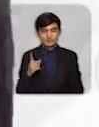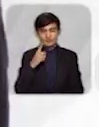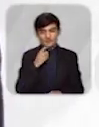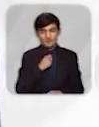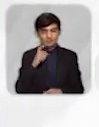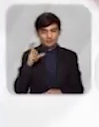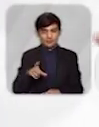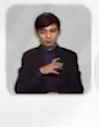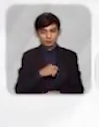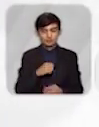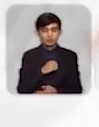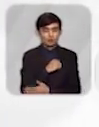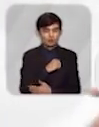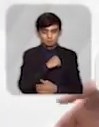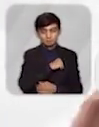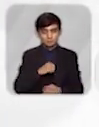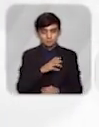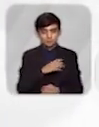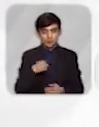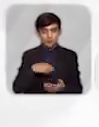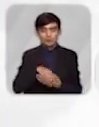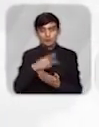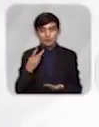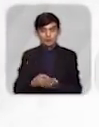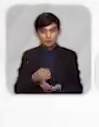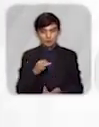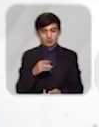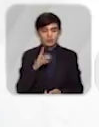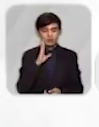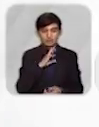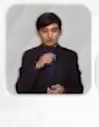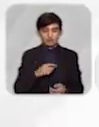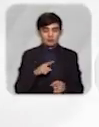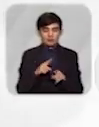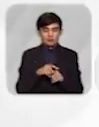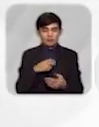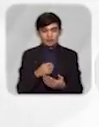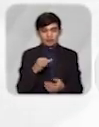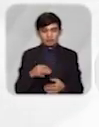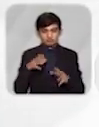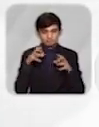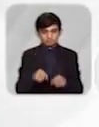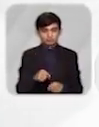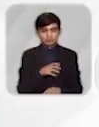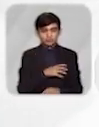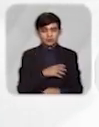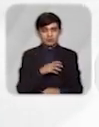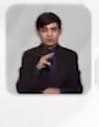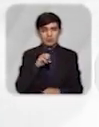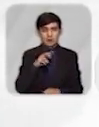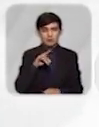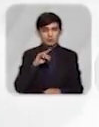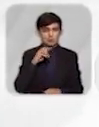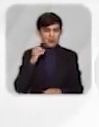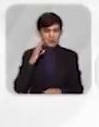так дал, аж искры из глаз полетели. Я в одну сторону полетела, она вот так согнулась, прям ахнула, а он прям схватил этот Малыбаев, да,